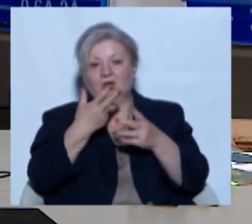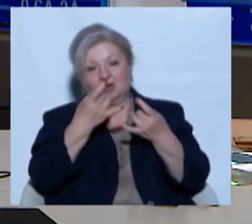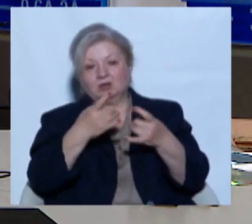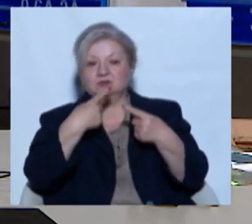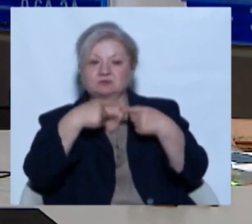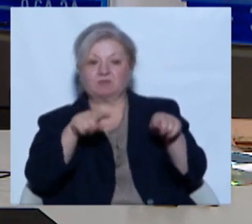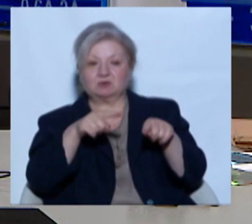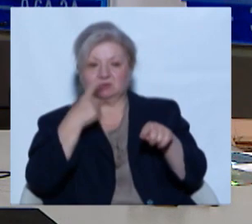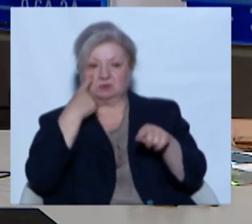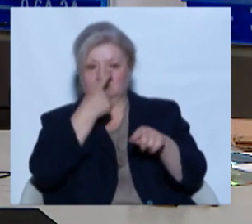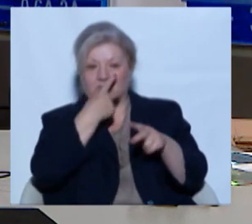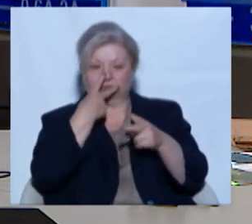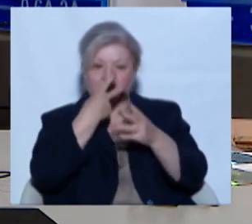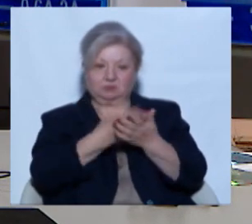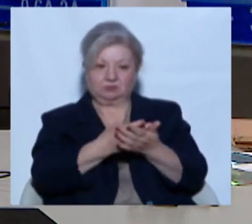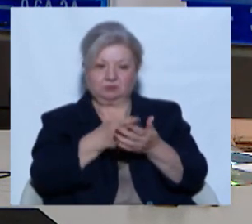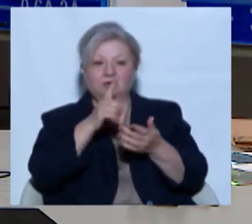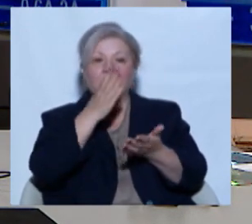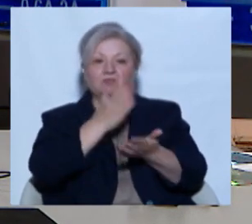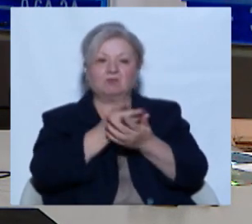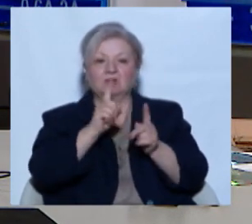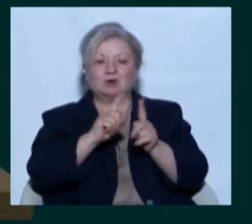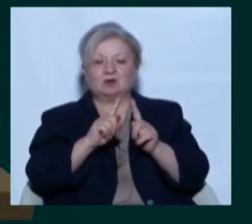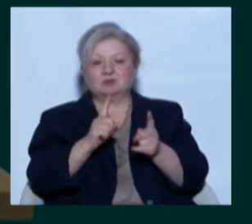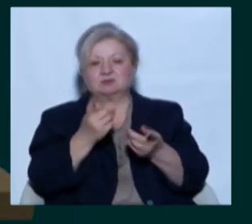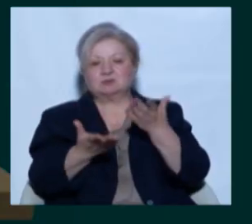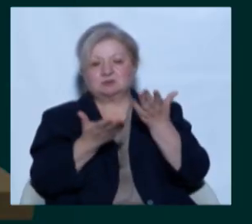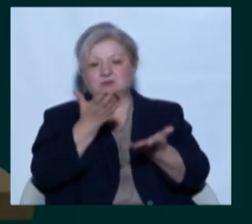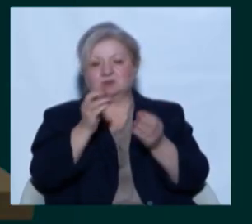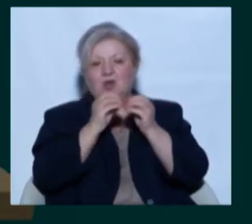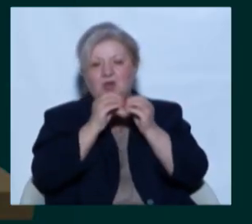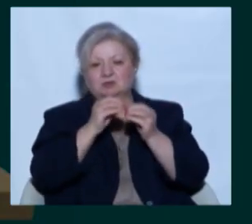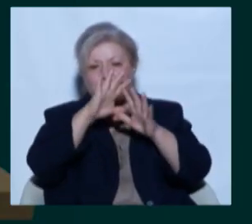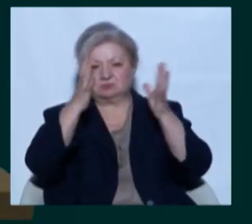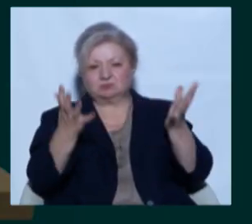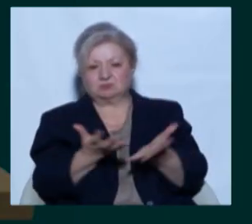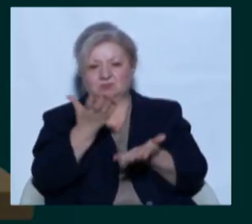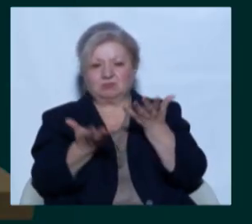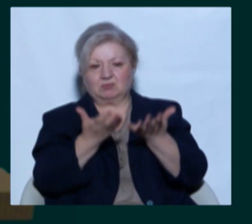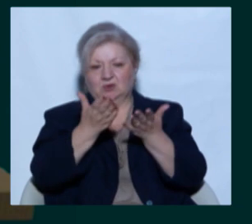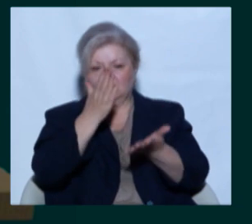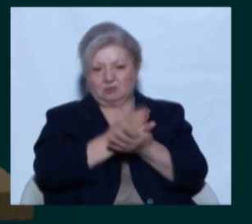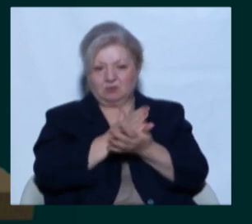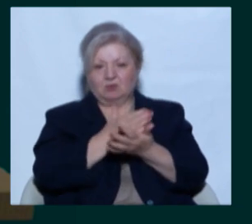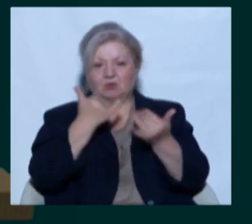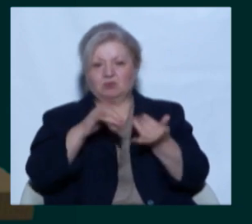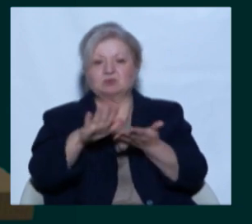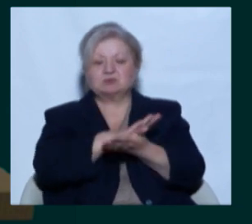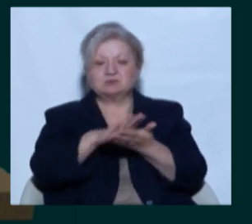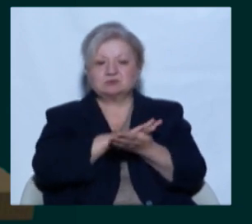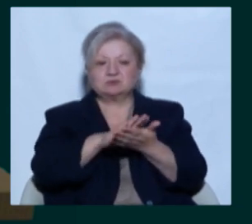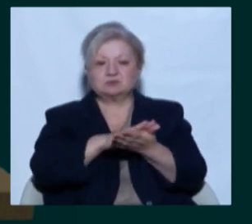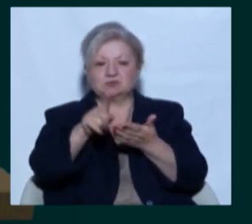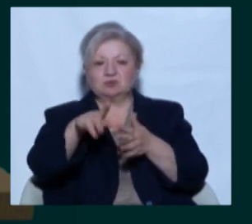მიუდგეთ. გვაქვს რაღაცა 10 კილოგრამიანი მასის სხეული და უკვე განსაზღვრული გვაქვს ხახუნის ძალის,